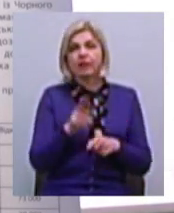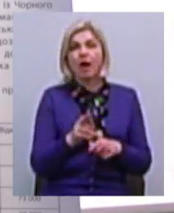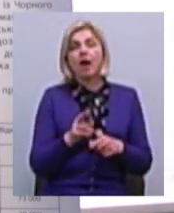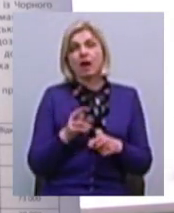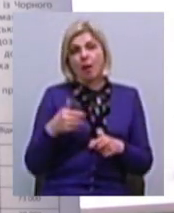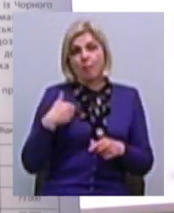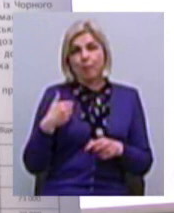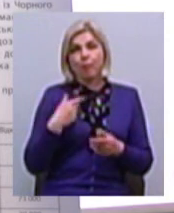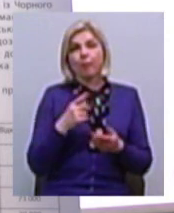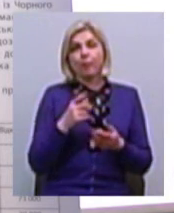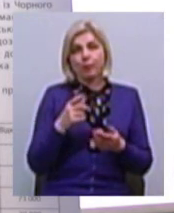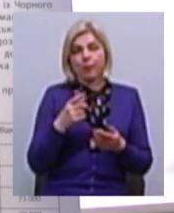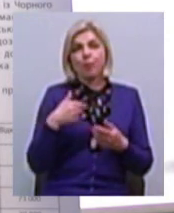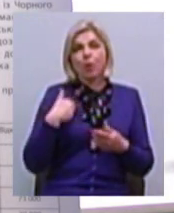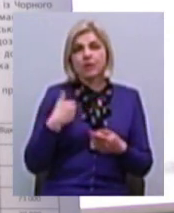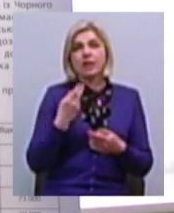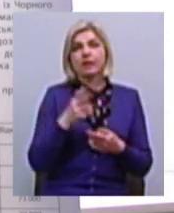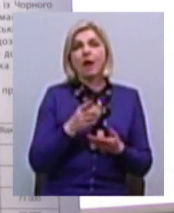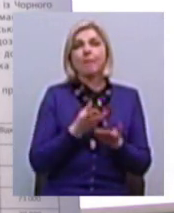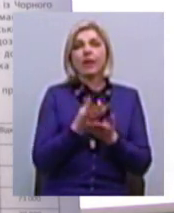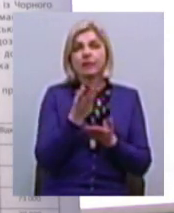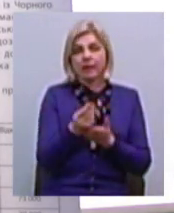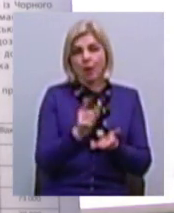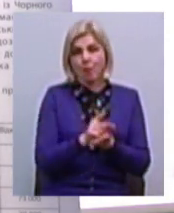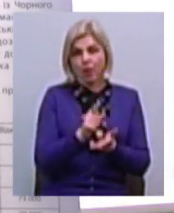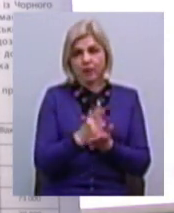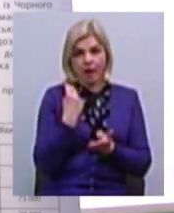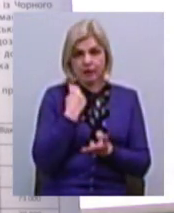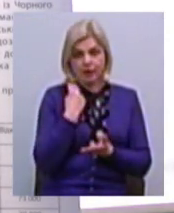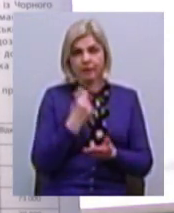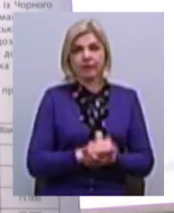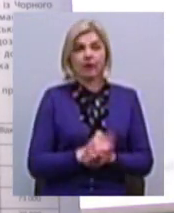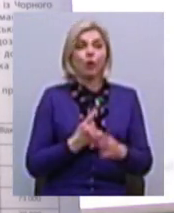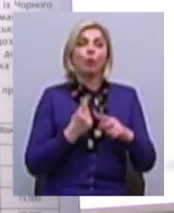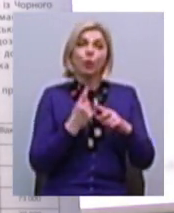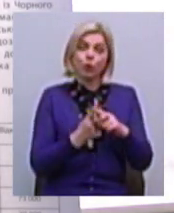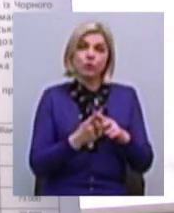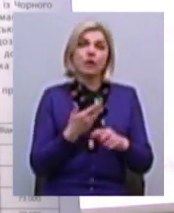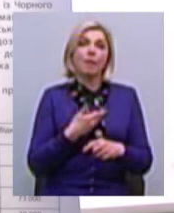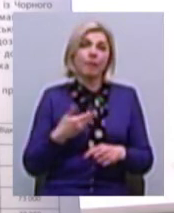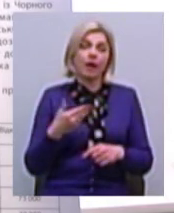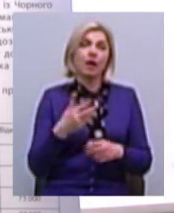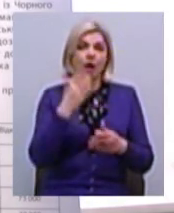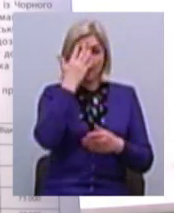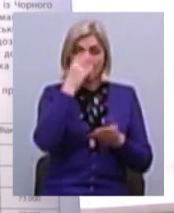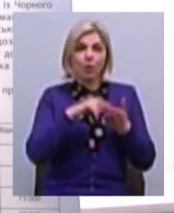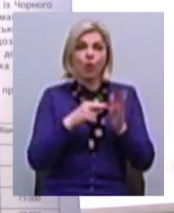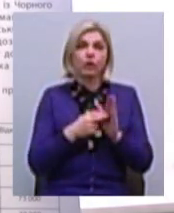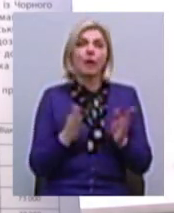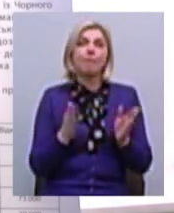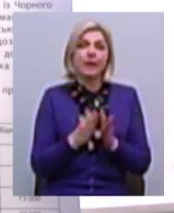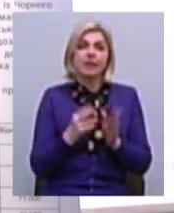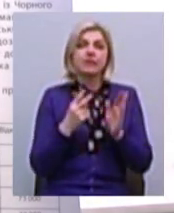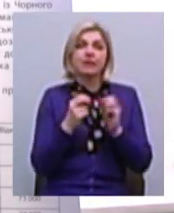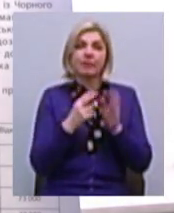будуть збільшені надходження до державної скарбниці. Плюс ми прогнозуємо мінімум 17